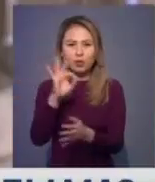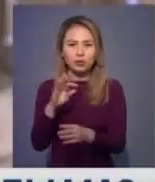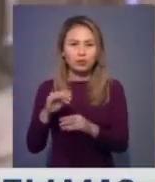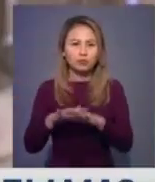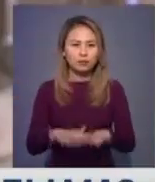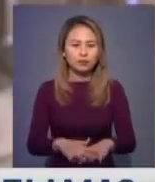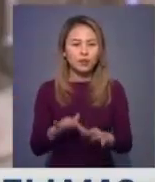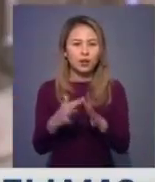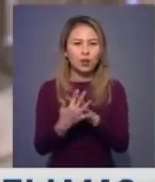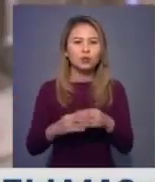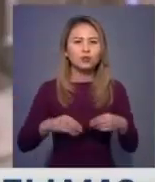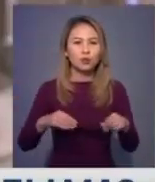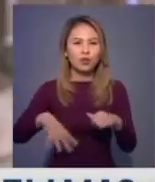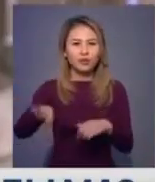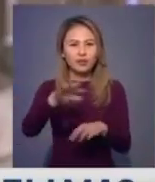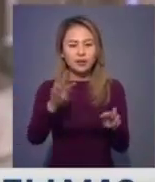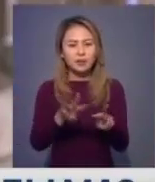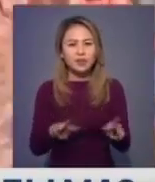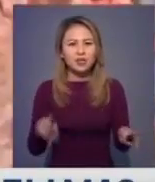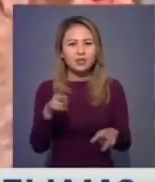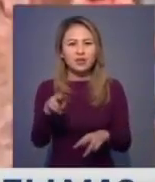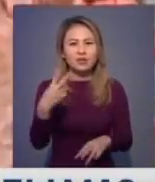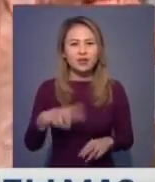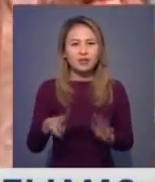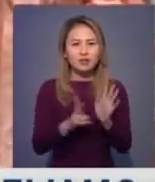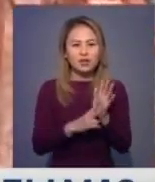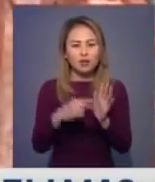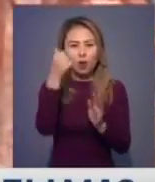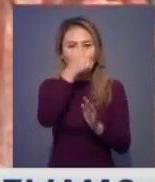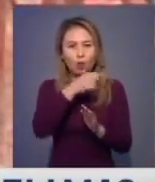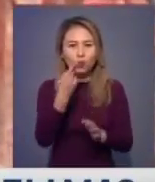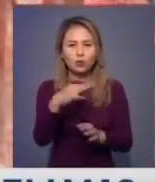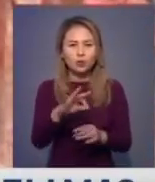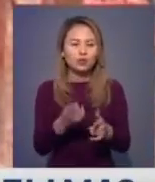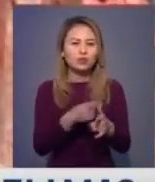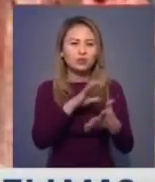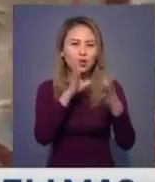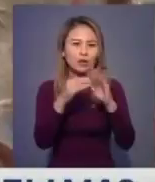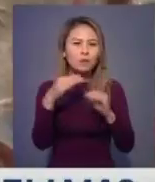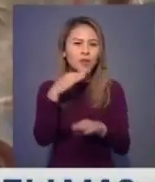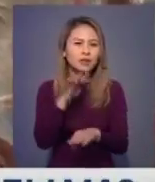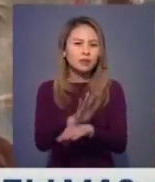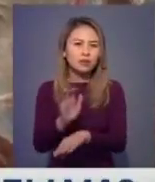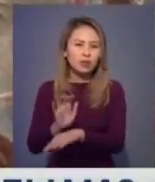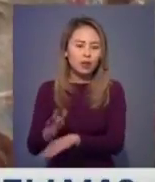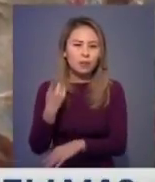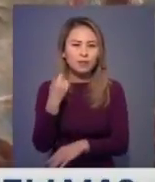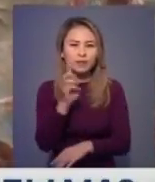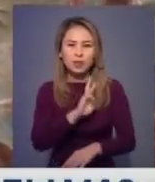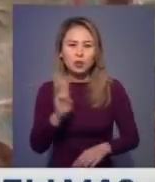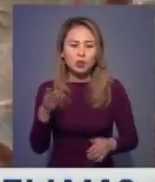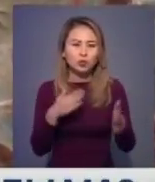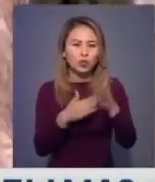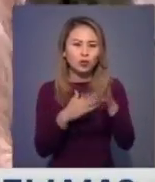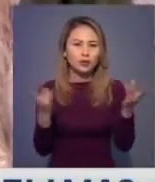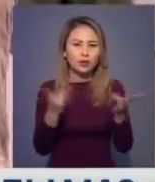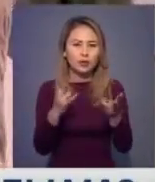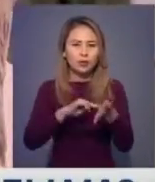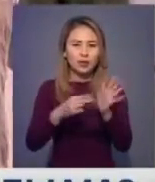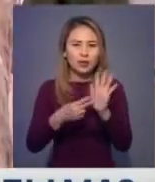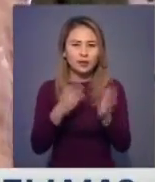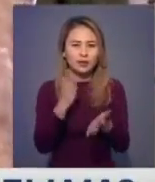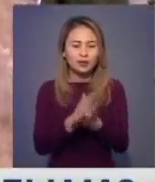жатыр. Ауыл шаруашылық министрлігі 2027 жылға дейін еліміздің ет өндіру әлеуетін 1 миллион тоннаға жеткізуді жоспарлап